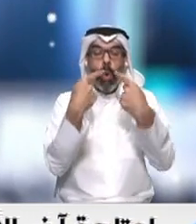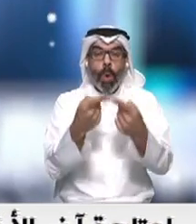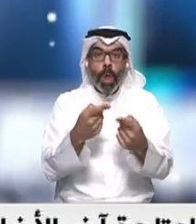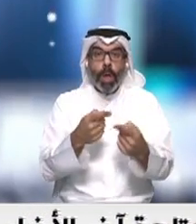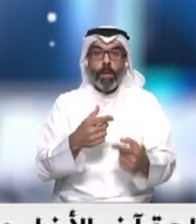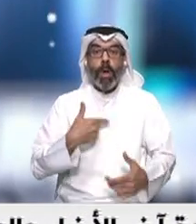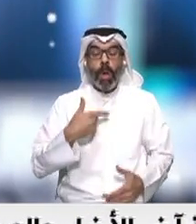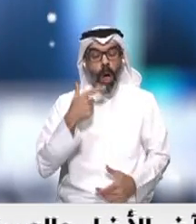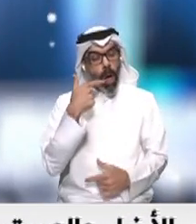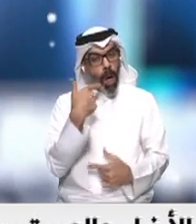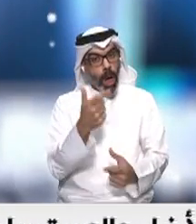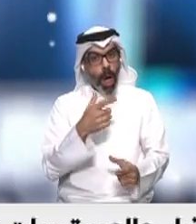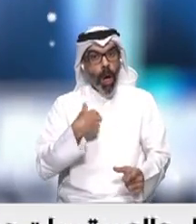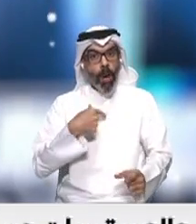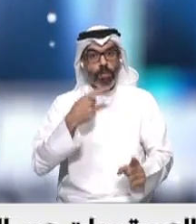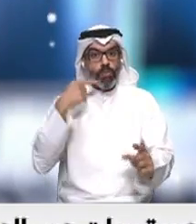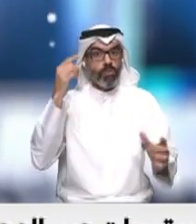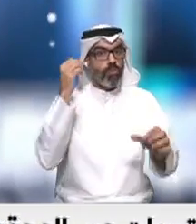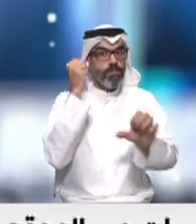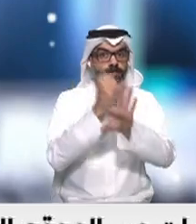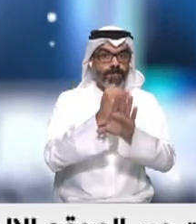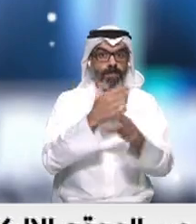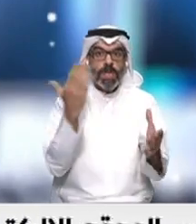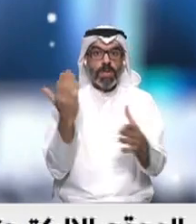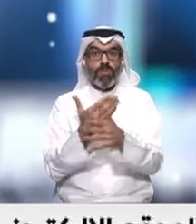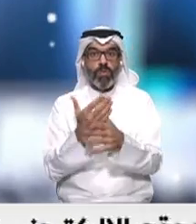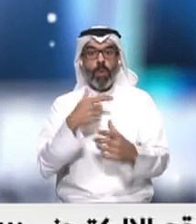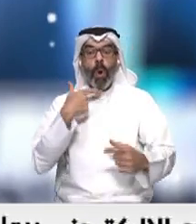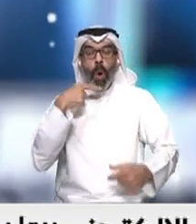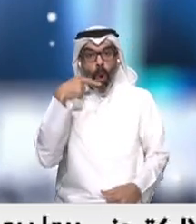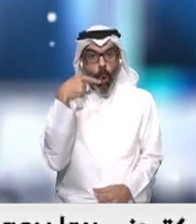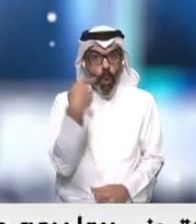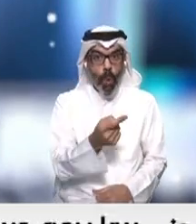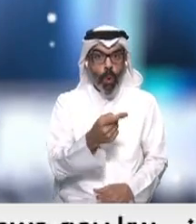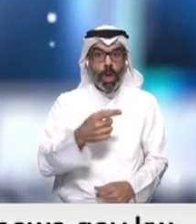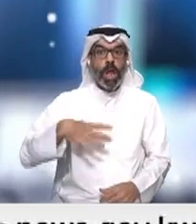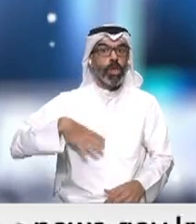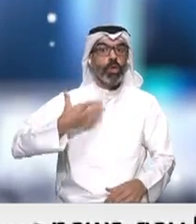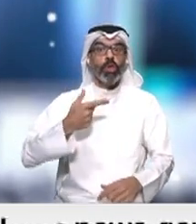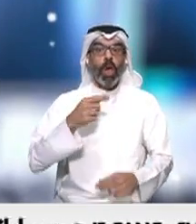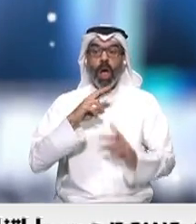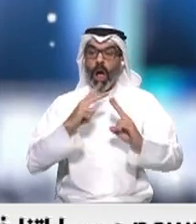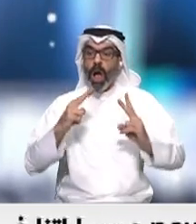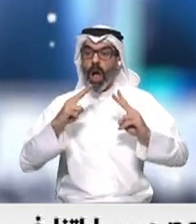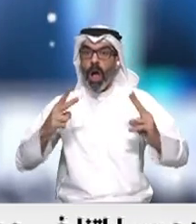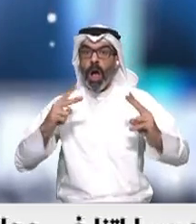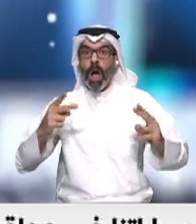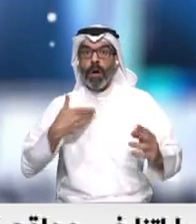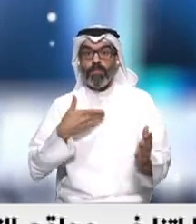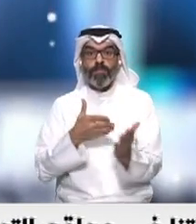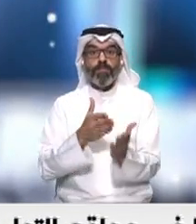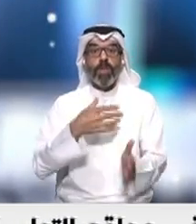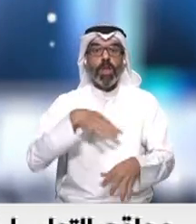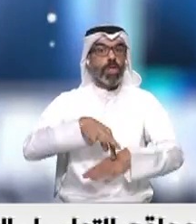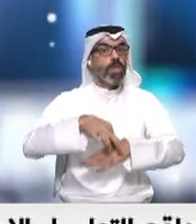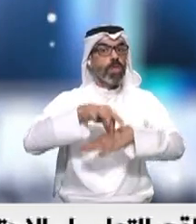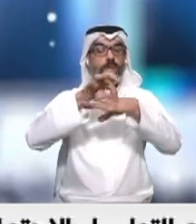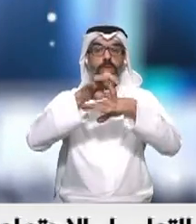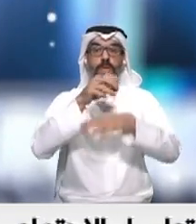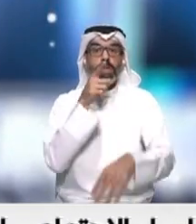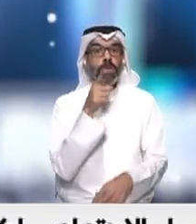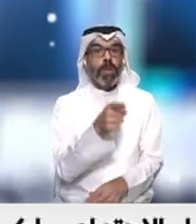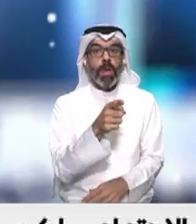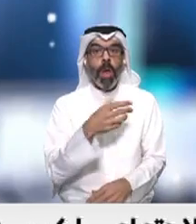الاستنكار الشديد لهذا العمل الاجرامي الذي يتنافى مع كافه المبادئ والقيم الانسانيه